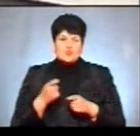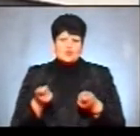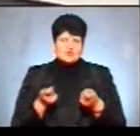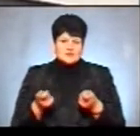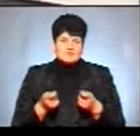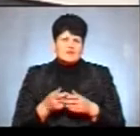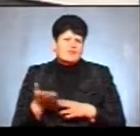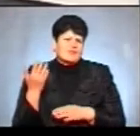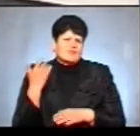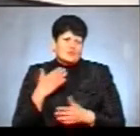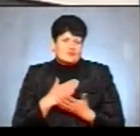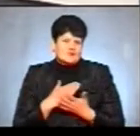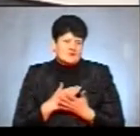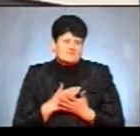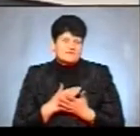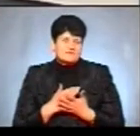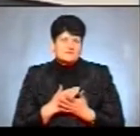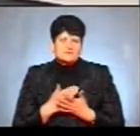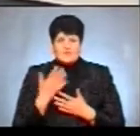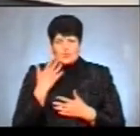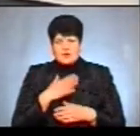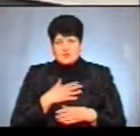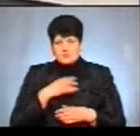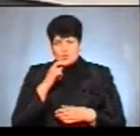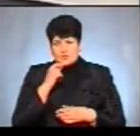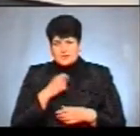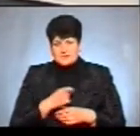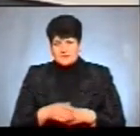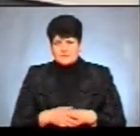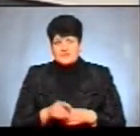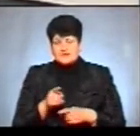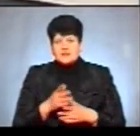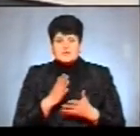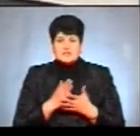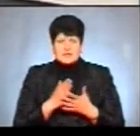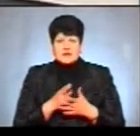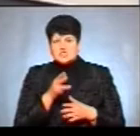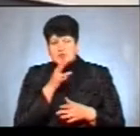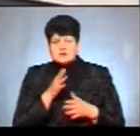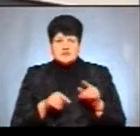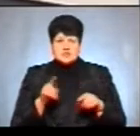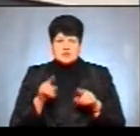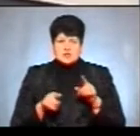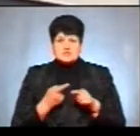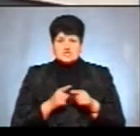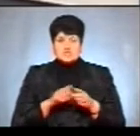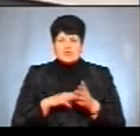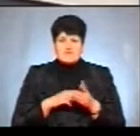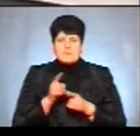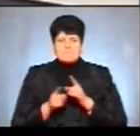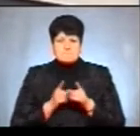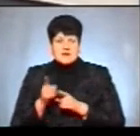він досить давно діє, відколи наша Україна, він діє. Він діє. Просто він час від часу ці штрафи переглядаються, бо